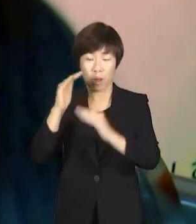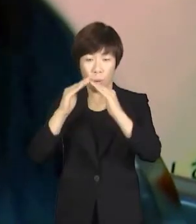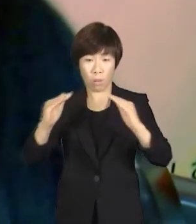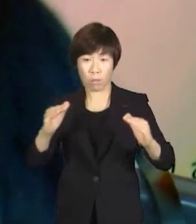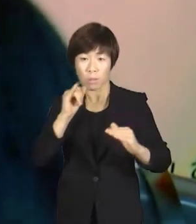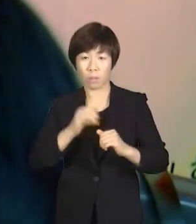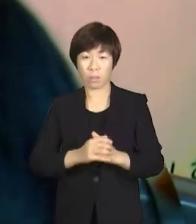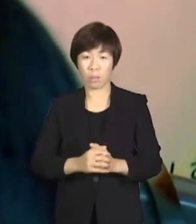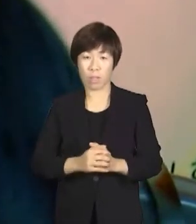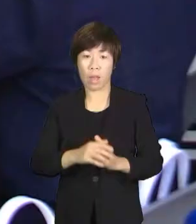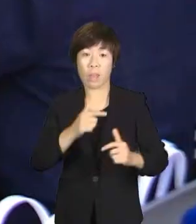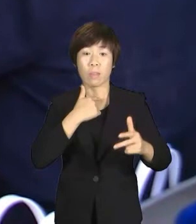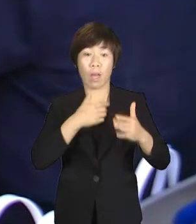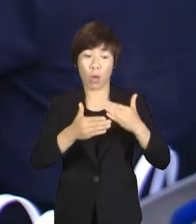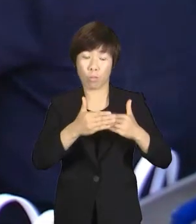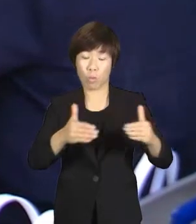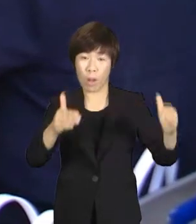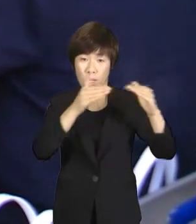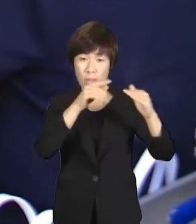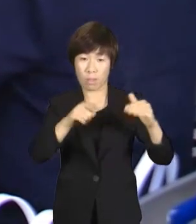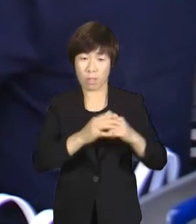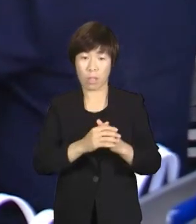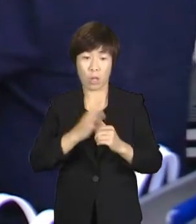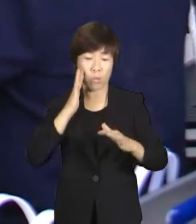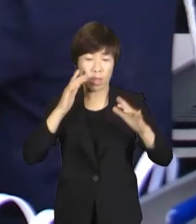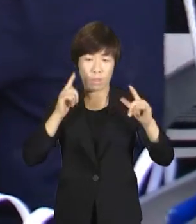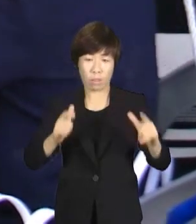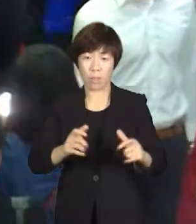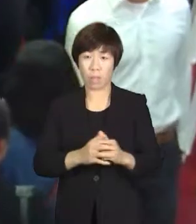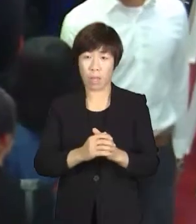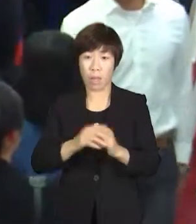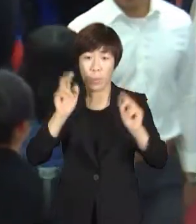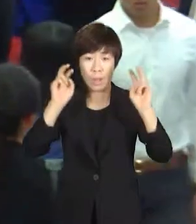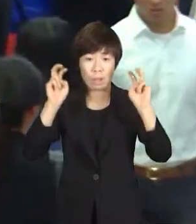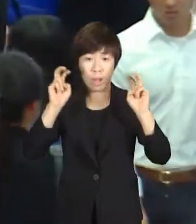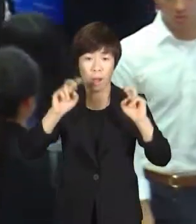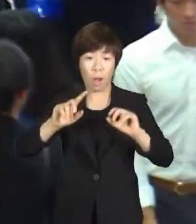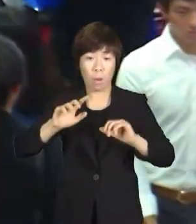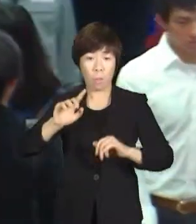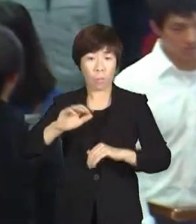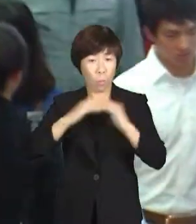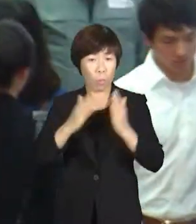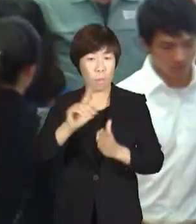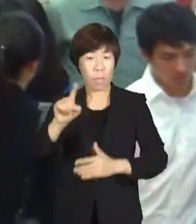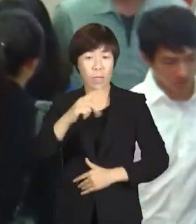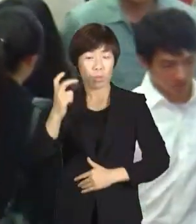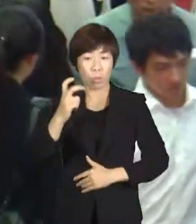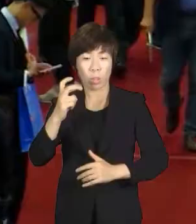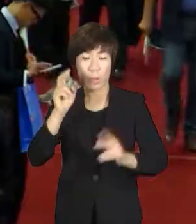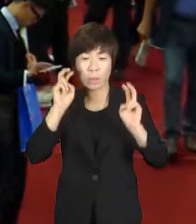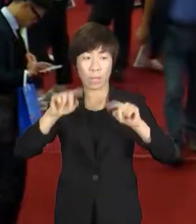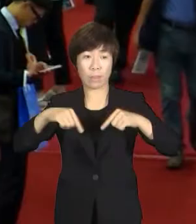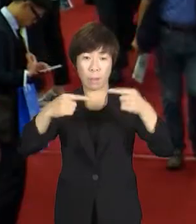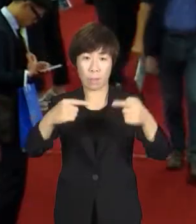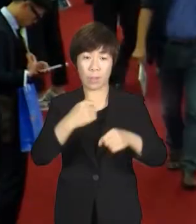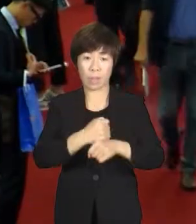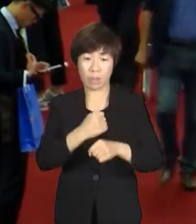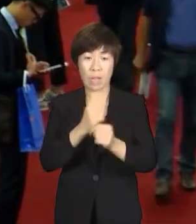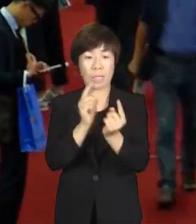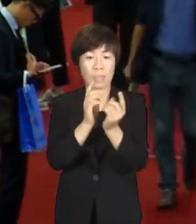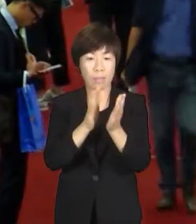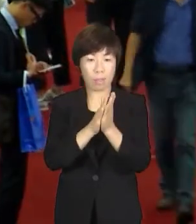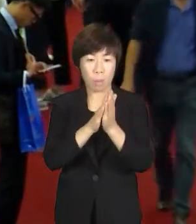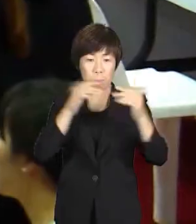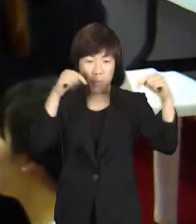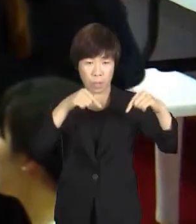구성됐는데요. 특히 채용관에서는 지역 내 강소기업과 벤처기업 등 모두 120개사가 참여한 가운데 현장